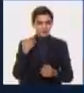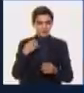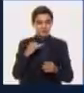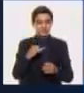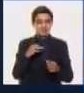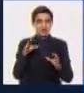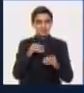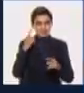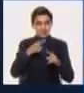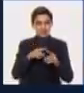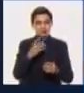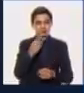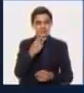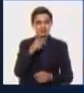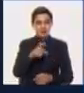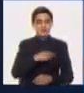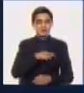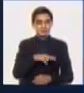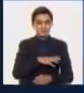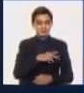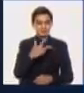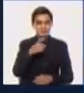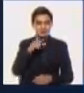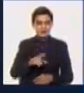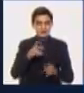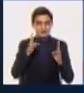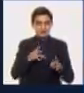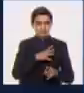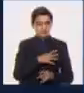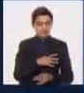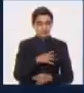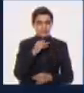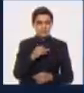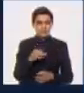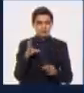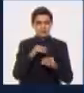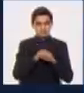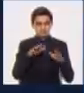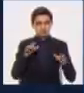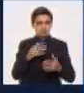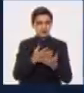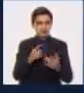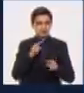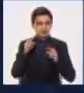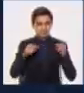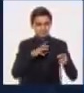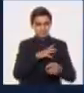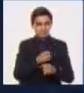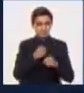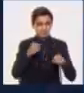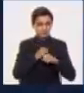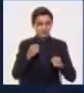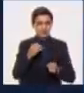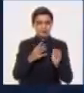апат салдарынан 3 адам қайтыс болып, 30-ы жарақат алды сол кезде. Жан жаққа ұшырап жарылған снарядтар салдарынан 9000-нан